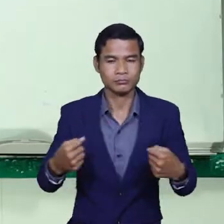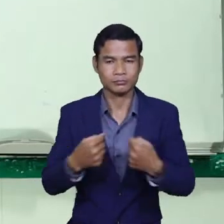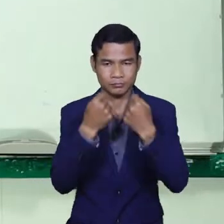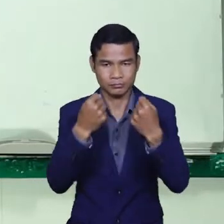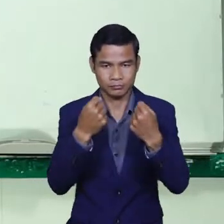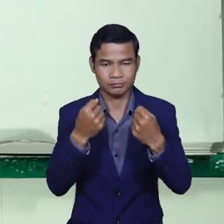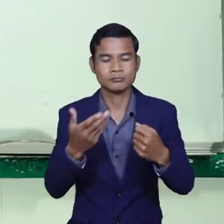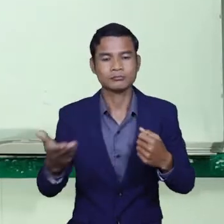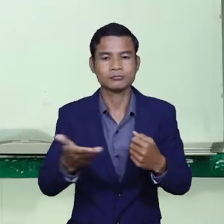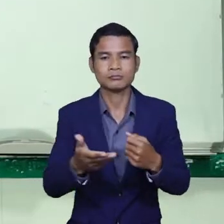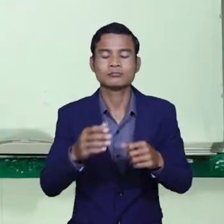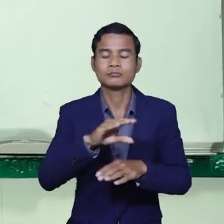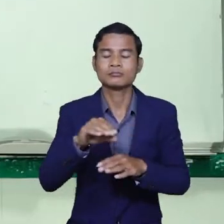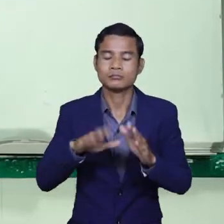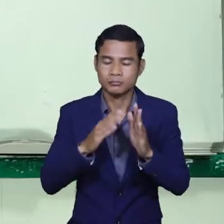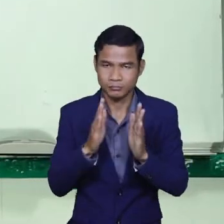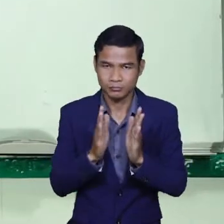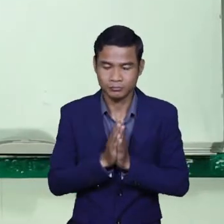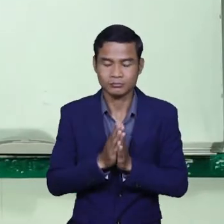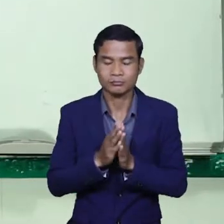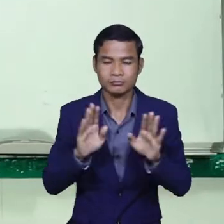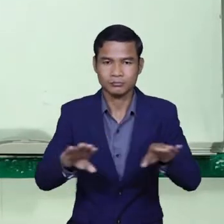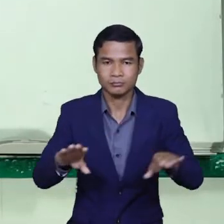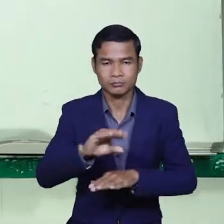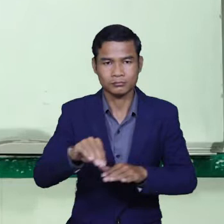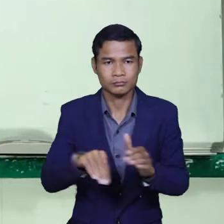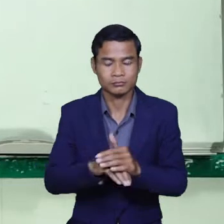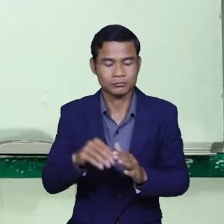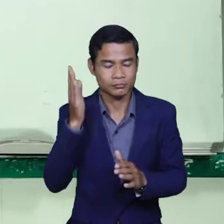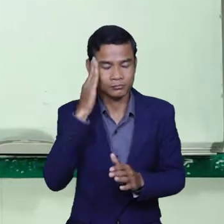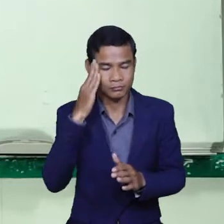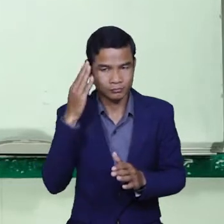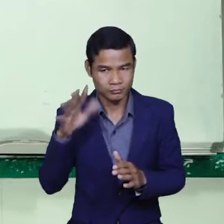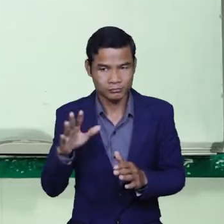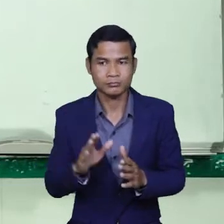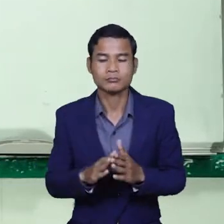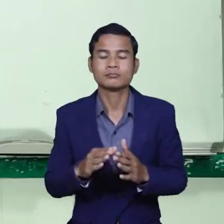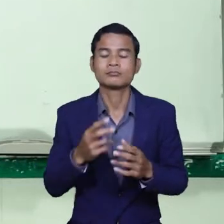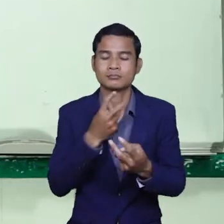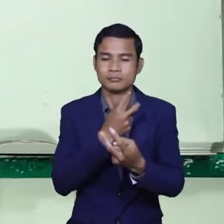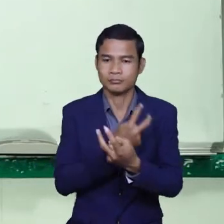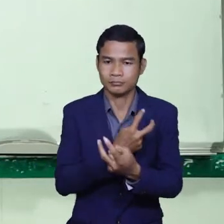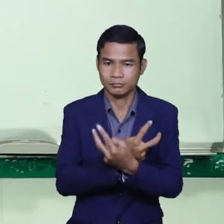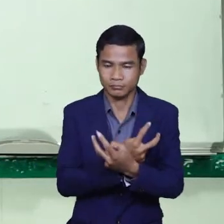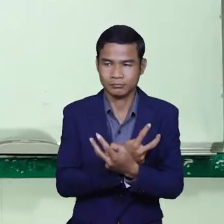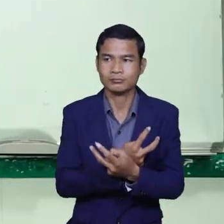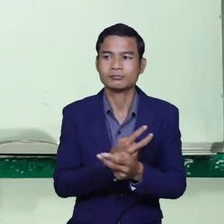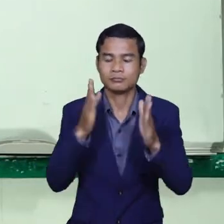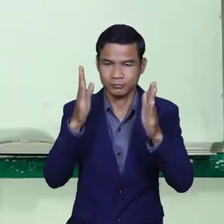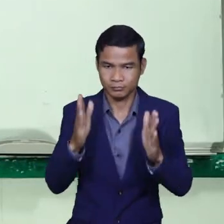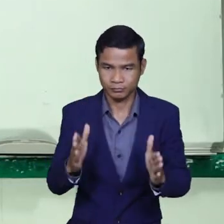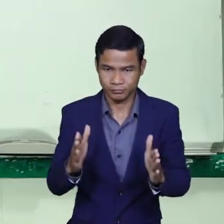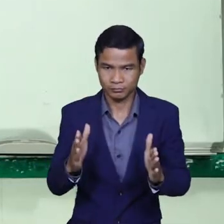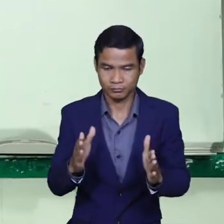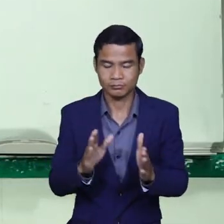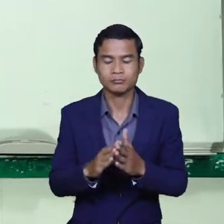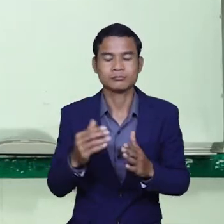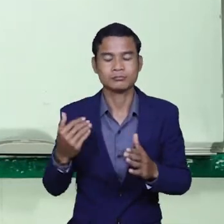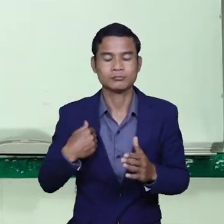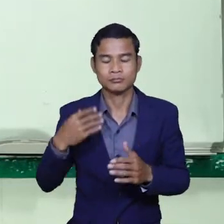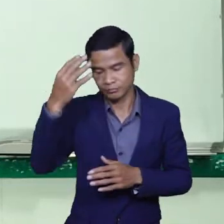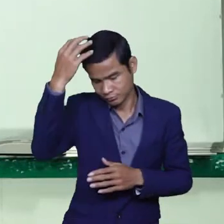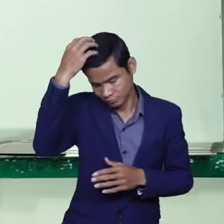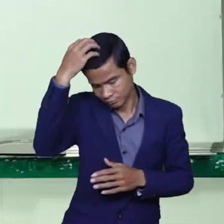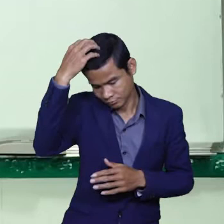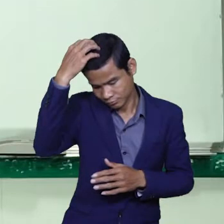ចាអរគុណកូនកូនទាំងអស់គ្នាចាអញ្ចឹងកូនបានដឹងហើយថាគ្រោះឆ្អឹងចាមនុស្សយើងចាគឺគុំឡើងចាពីរចាលលាក្បា